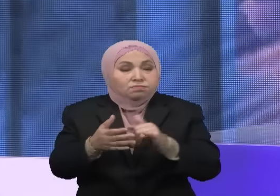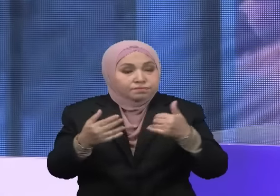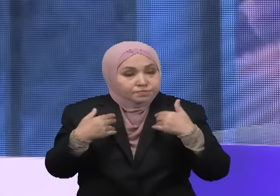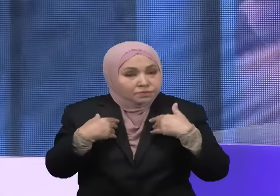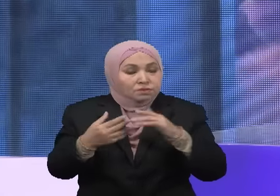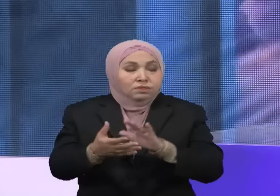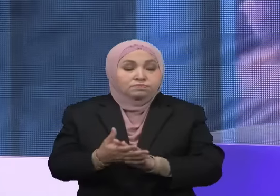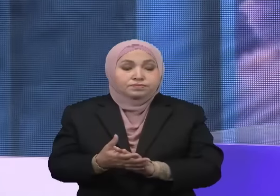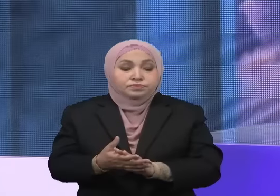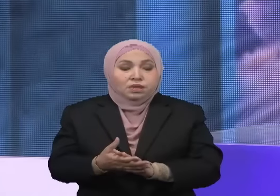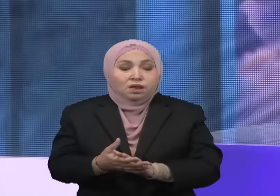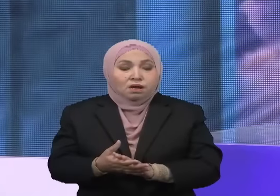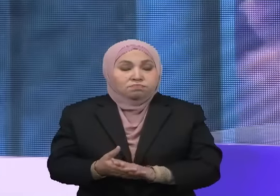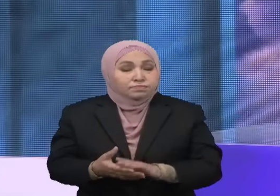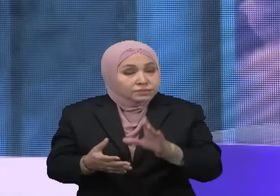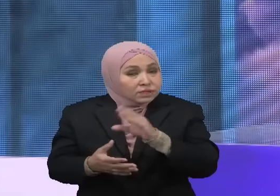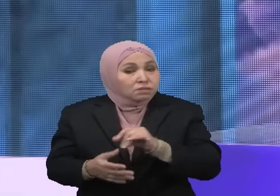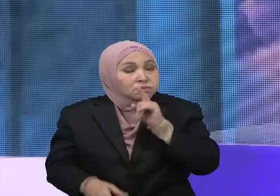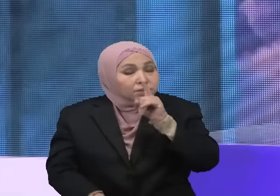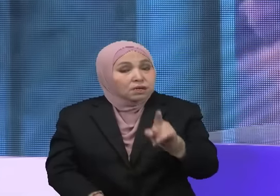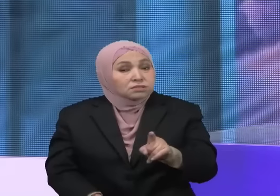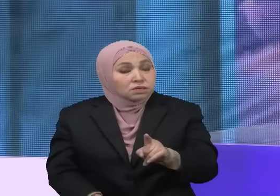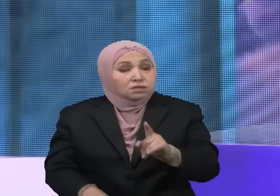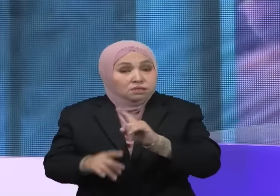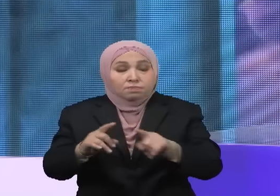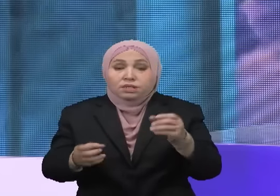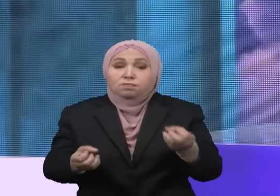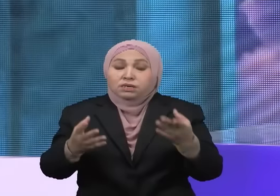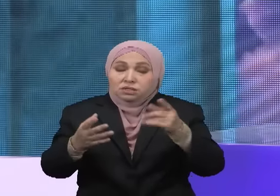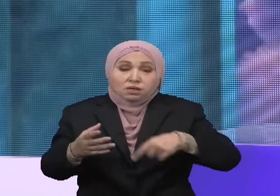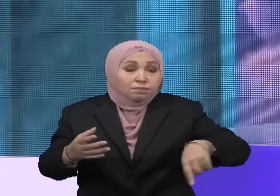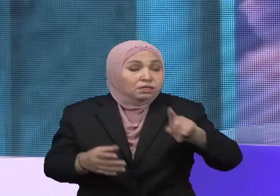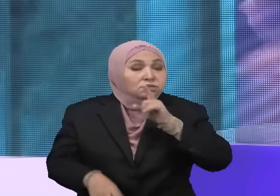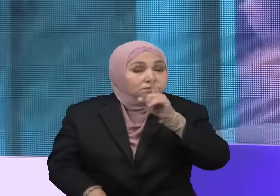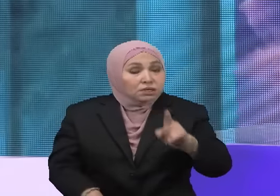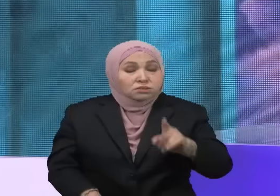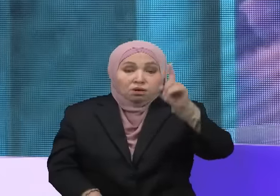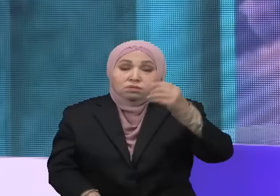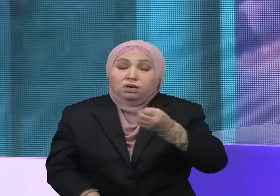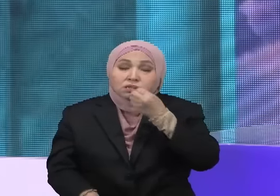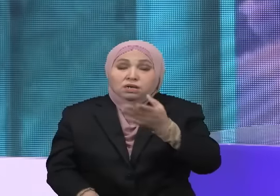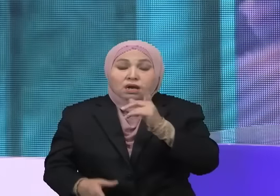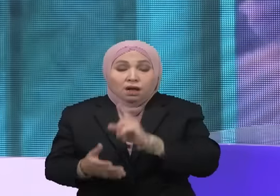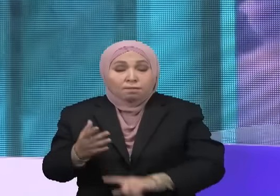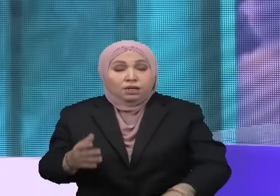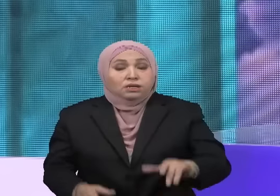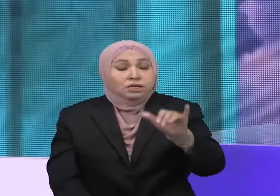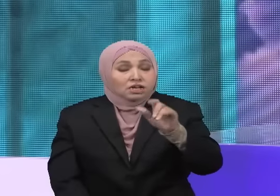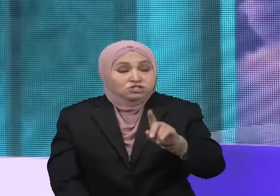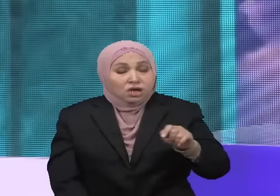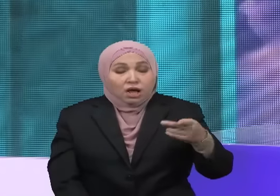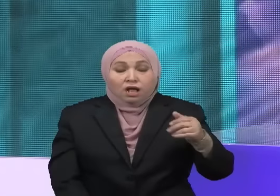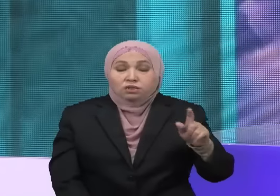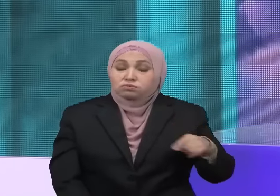aktharahum yajhalun. Bahkan sebenarnya, kata tapi kebanyakan mereka sebenarnya apa? Allah kata istilahnya yajhalun, iaitu mereka